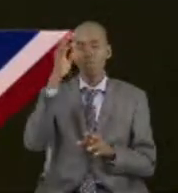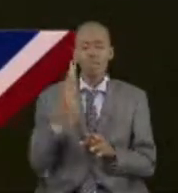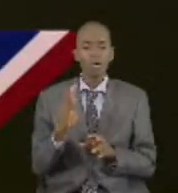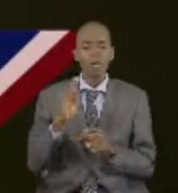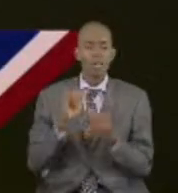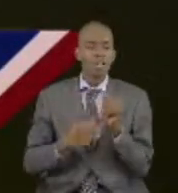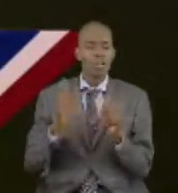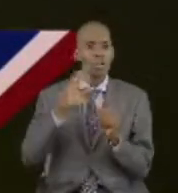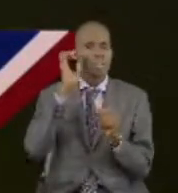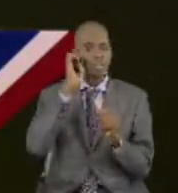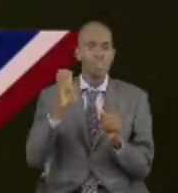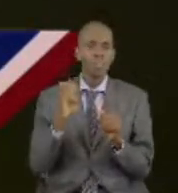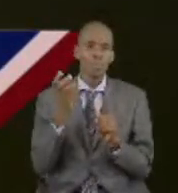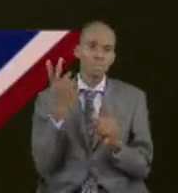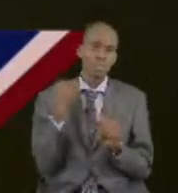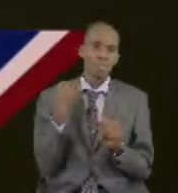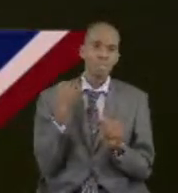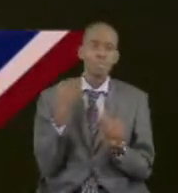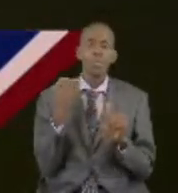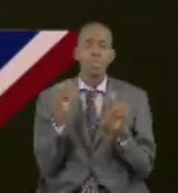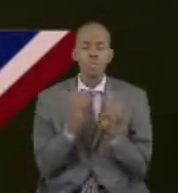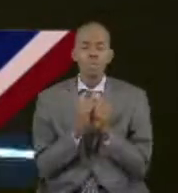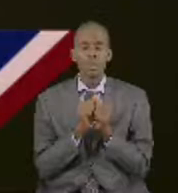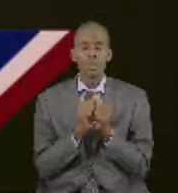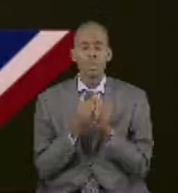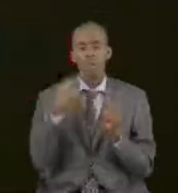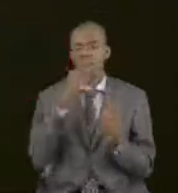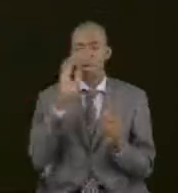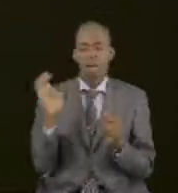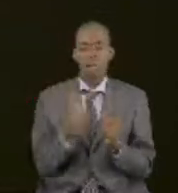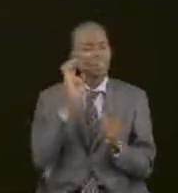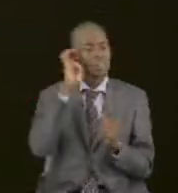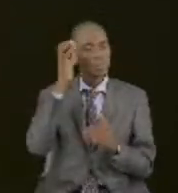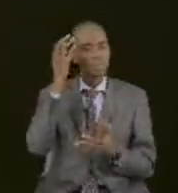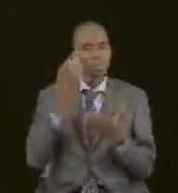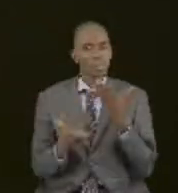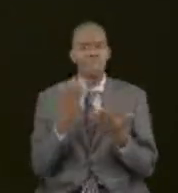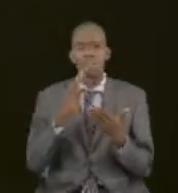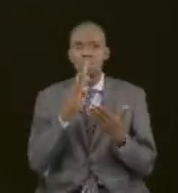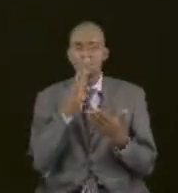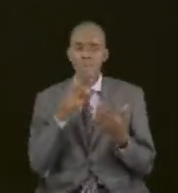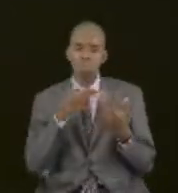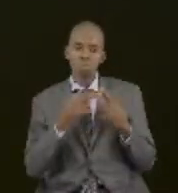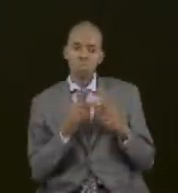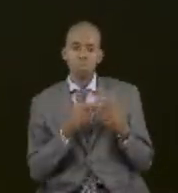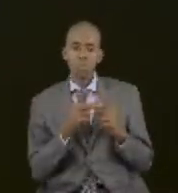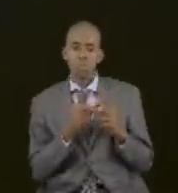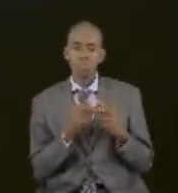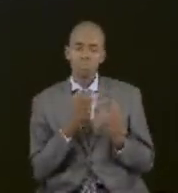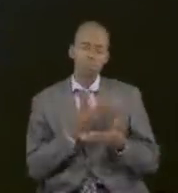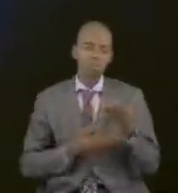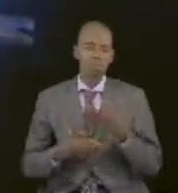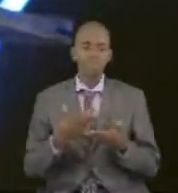partout. Il était conscient de Dieu partout où il était. Avec qui il pouvait être en relation. Il